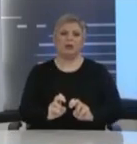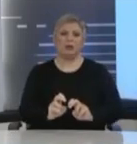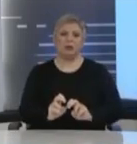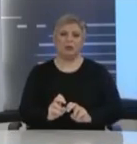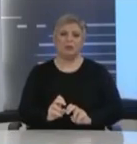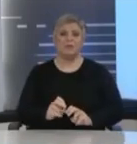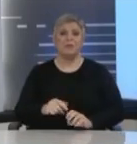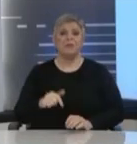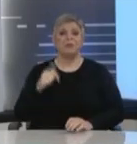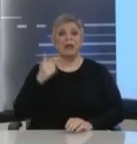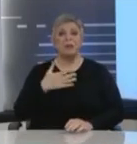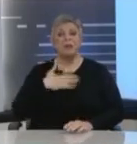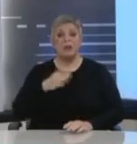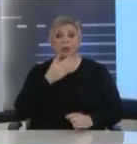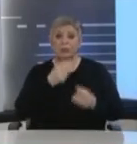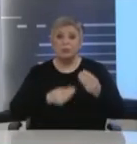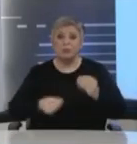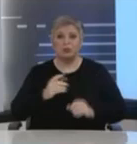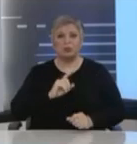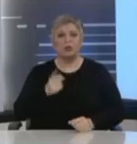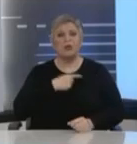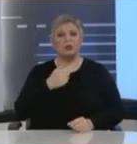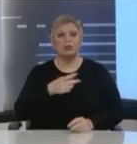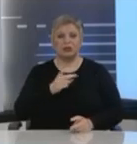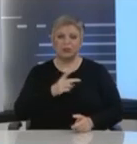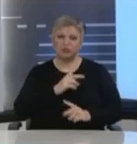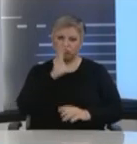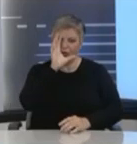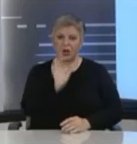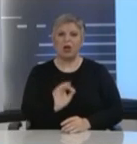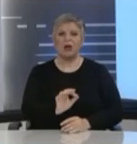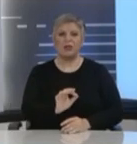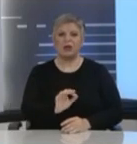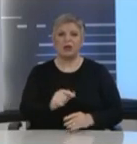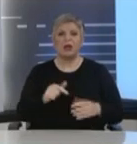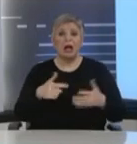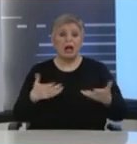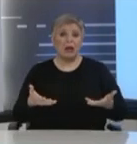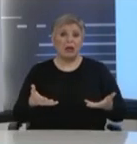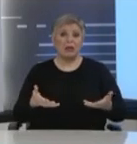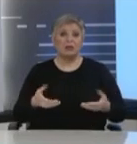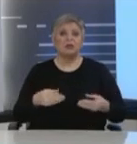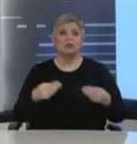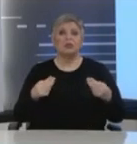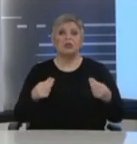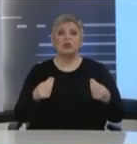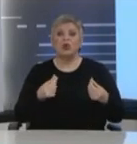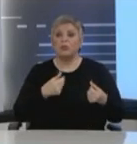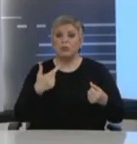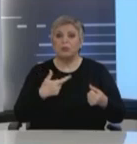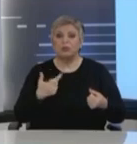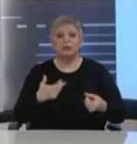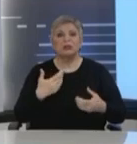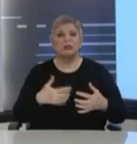Εμείς θέλουμε περισσότερο από όλους να λάμψει η αλήθεια. Αλλά αυτό να γίνει με την ομαλή λειτουργία των